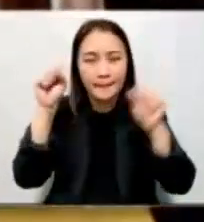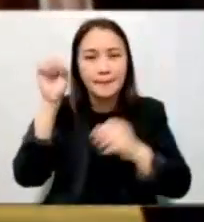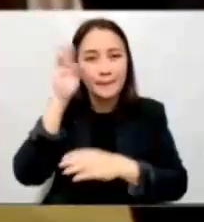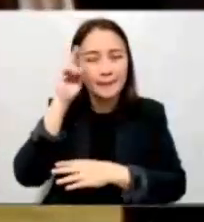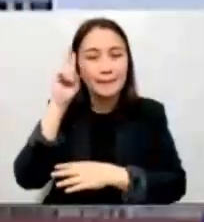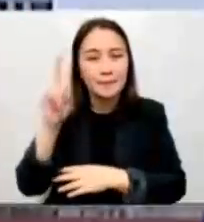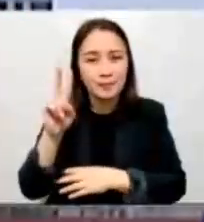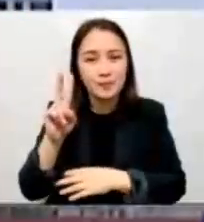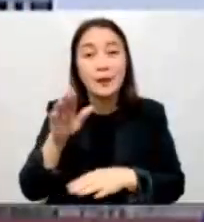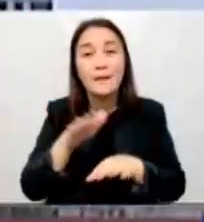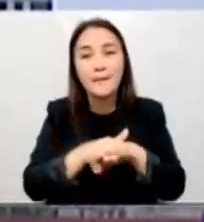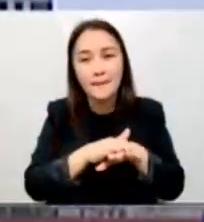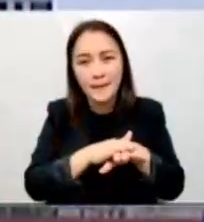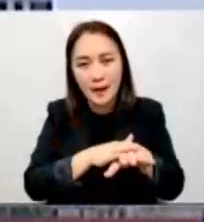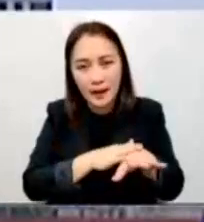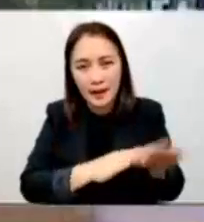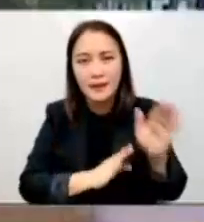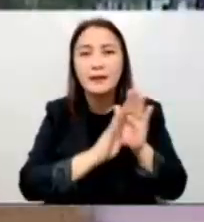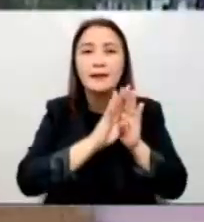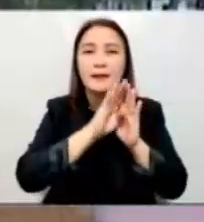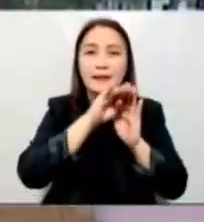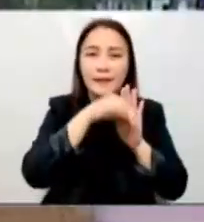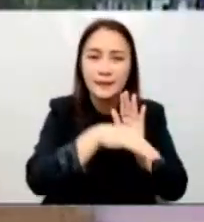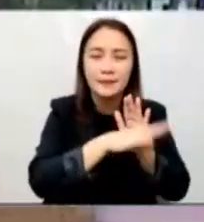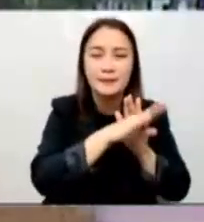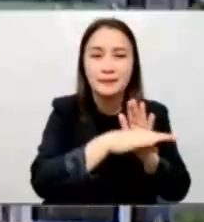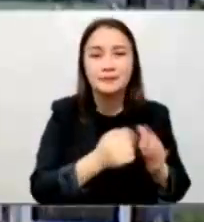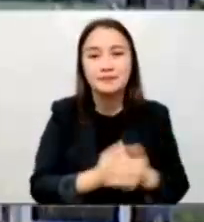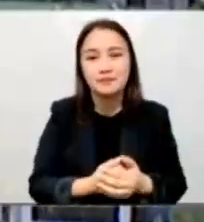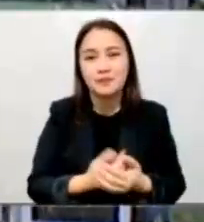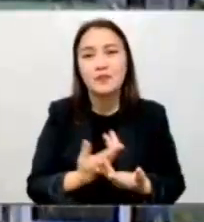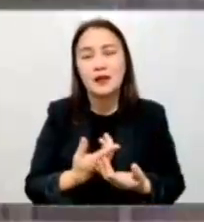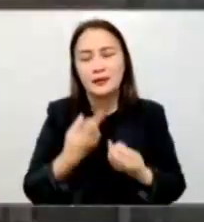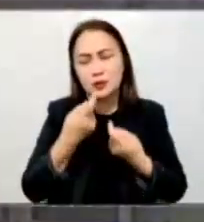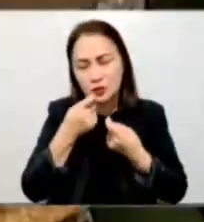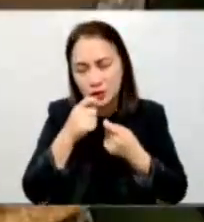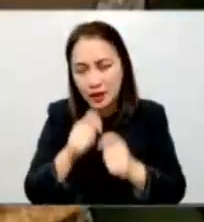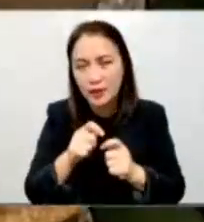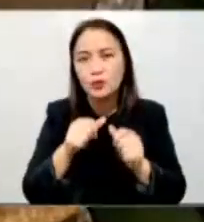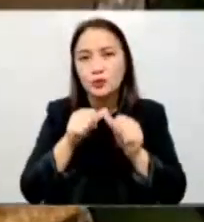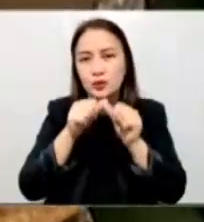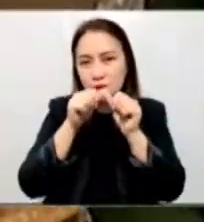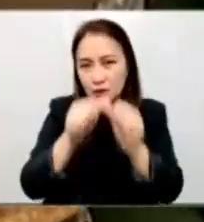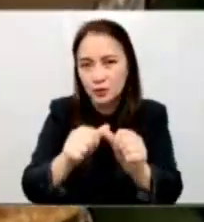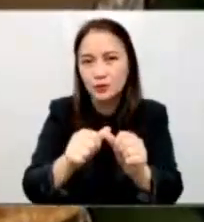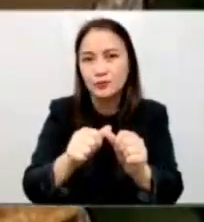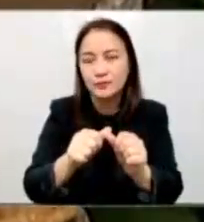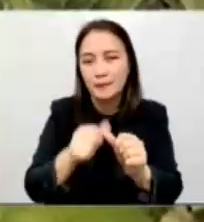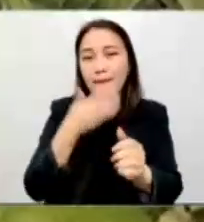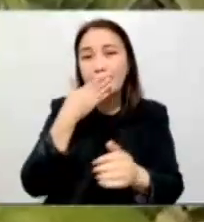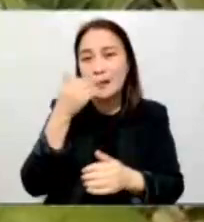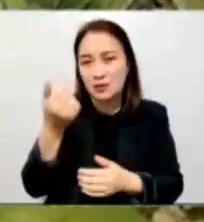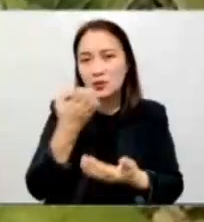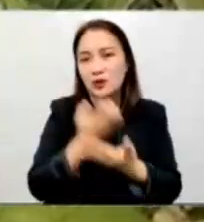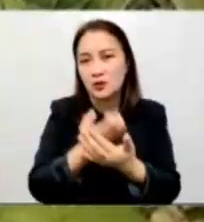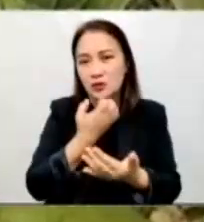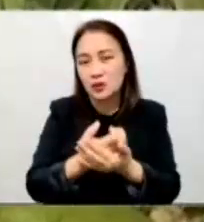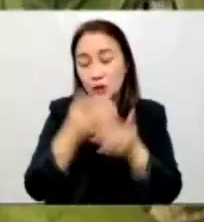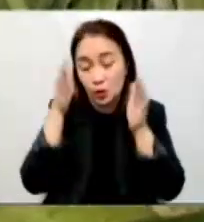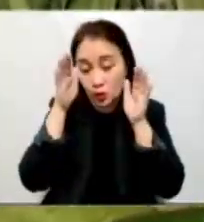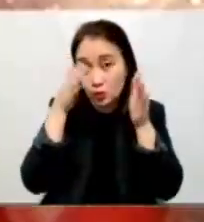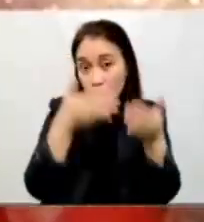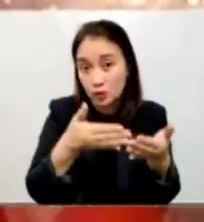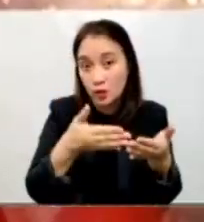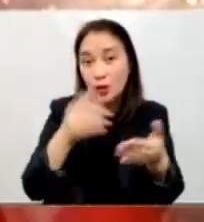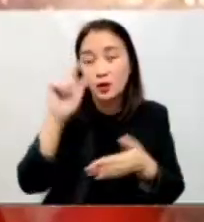inflation. Patuloy daw ang pagsusumikap ng pamahalaan para pagandahin ang ekonomiya. Tinututukan din daw ng kanyang administrasyon ang